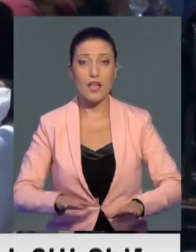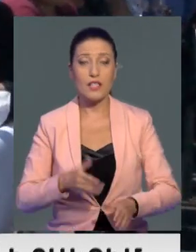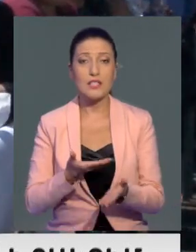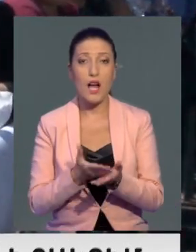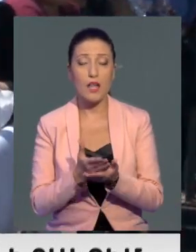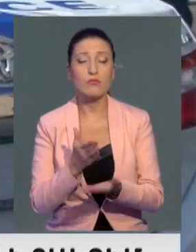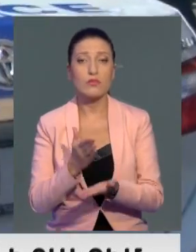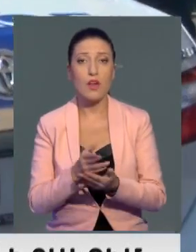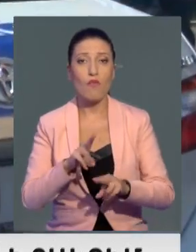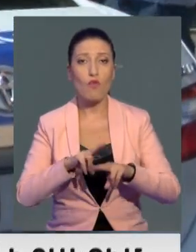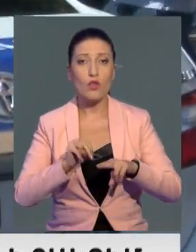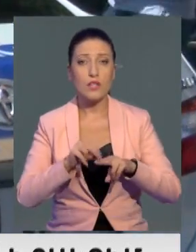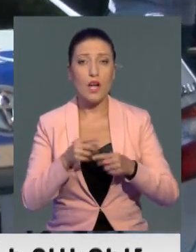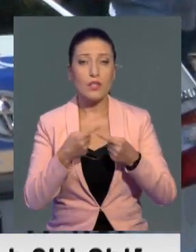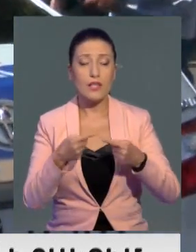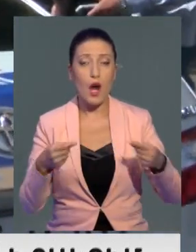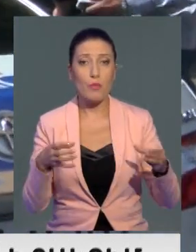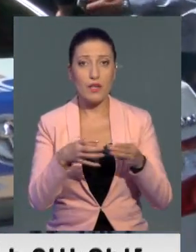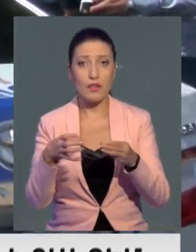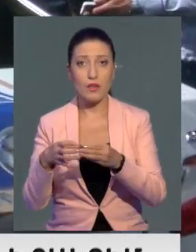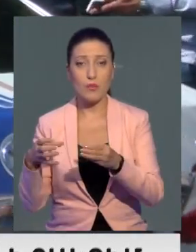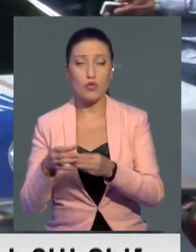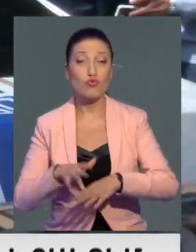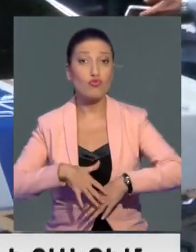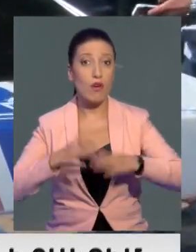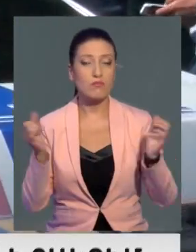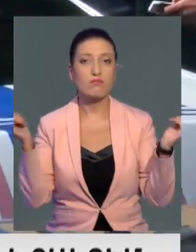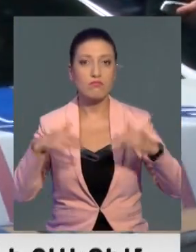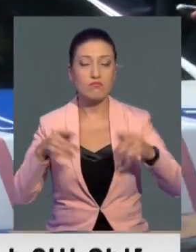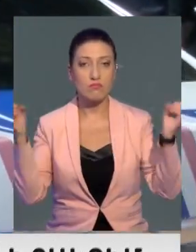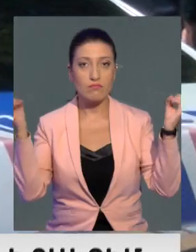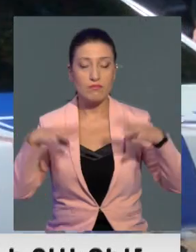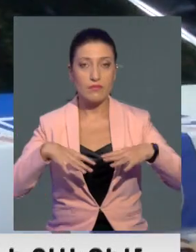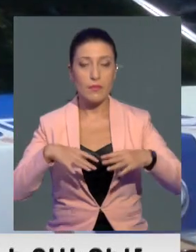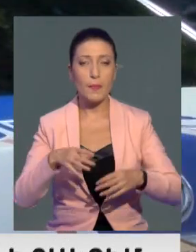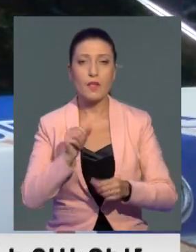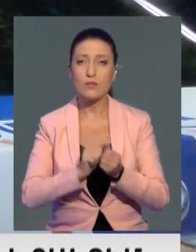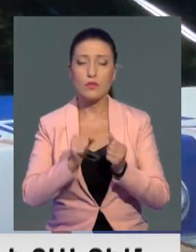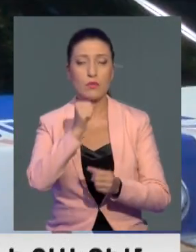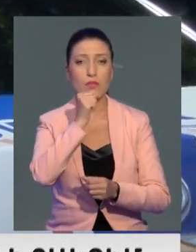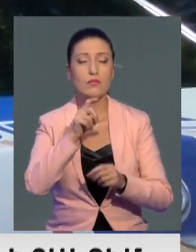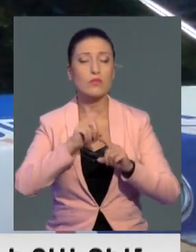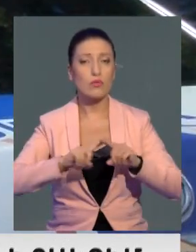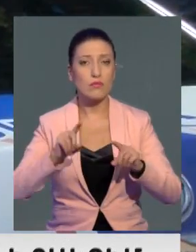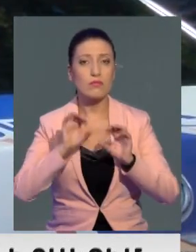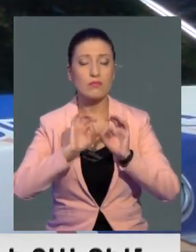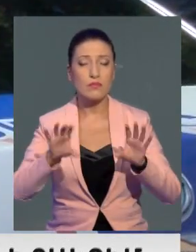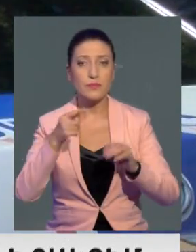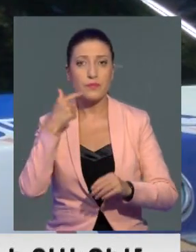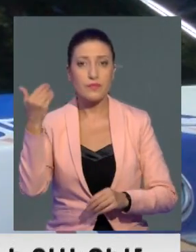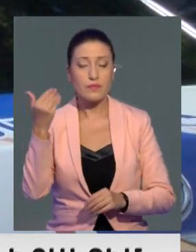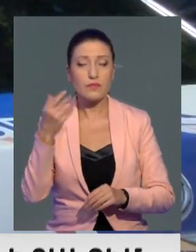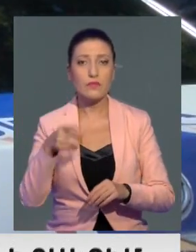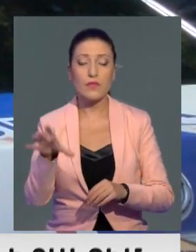իրականացնում ոստիկանական տարբեր ստորաբաժանումներ, նրանք շատ են և բարբերաբար բարձրախոսով նորից հիշեցնում են երկու կողմին էլ,